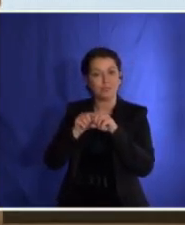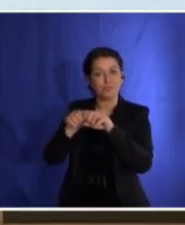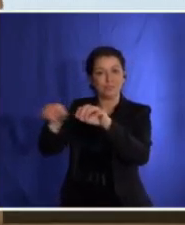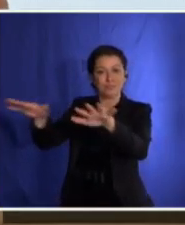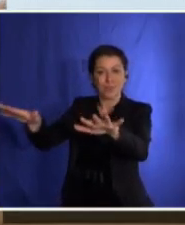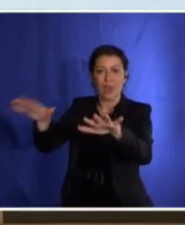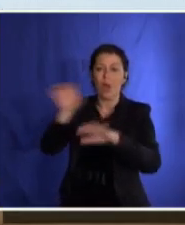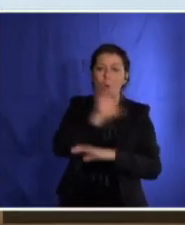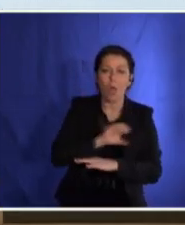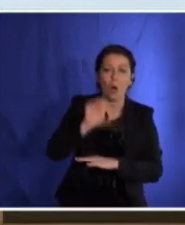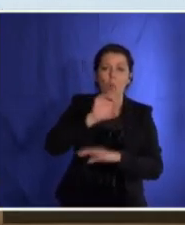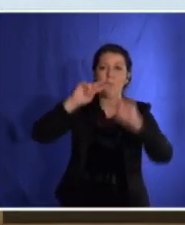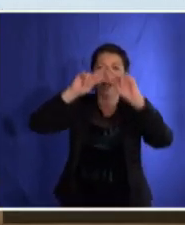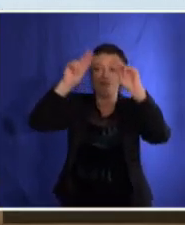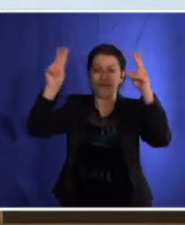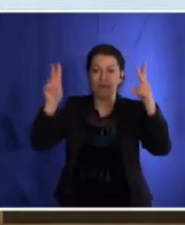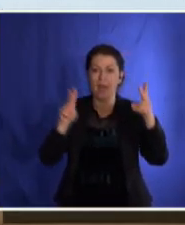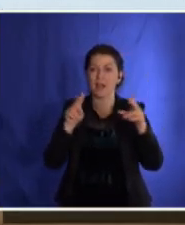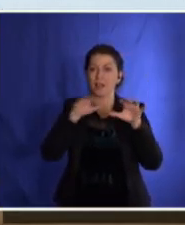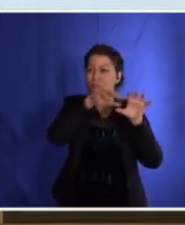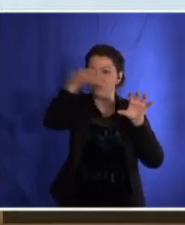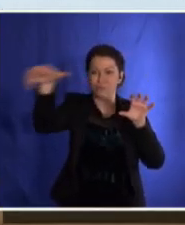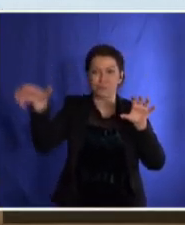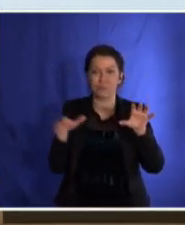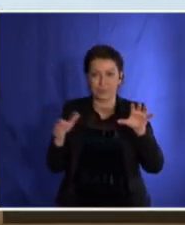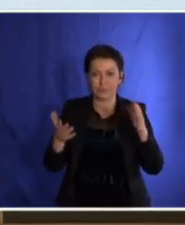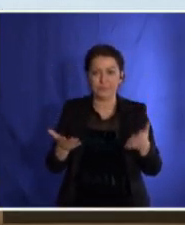in der ganzen Welt.